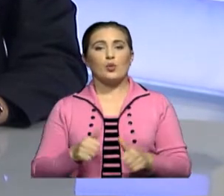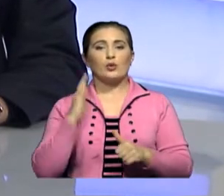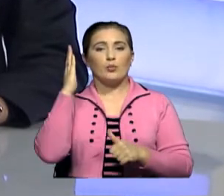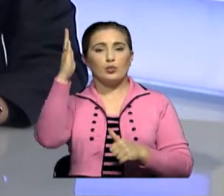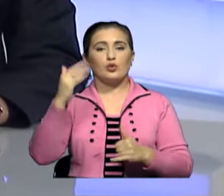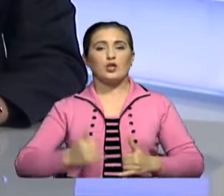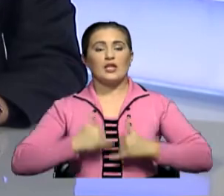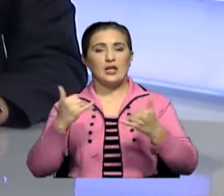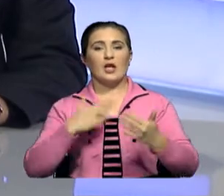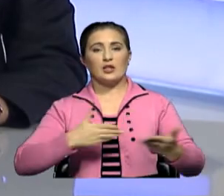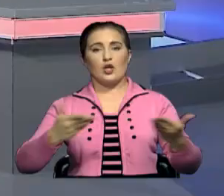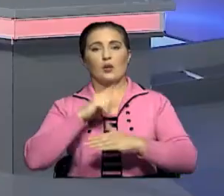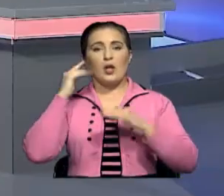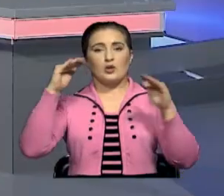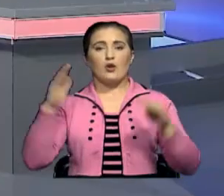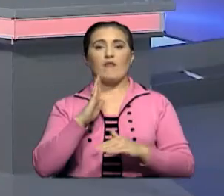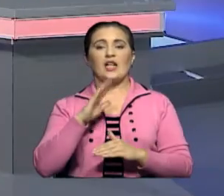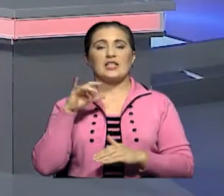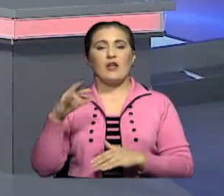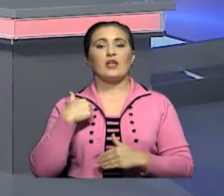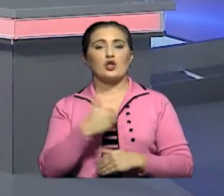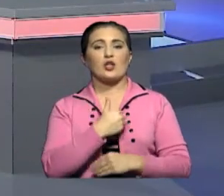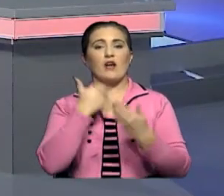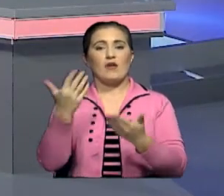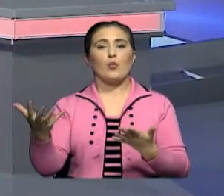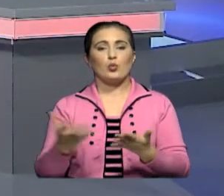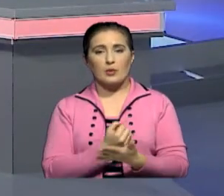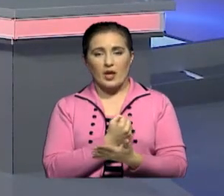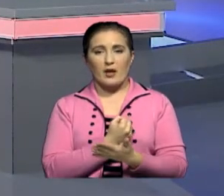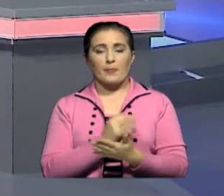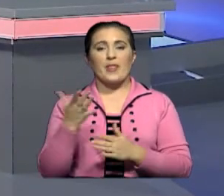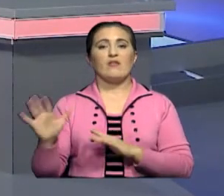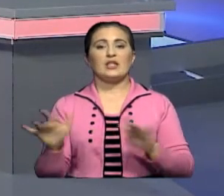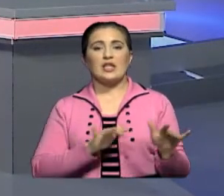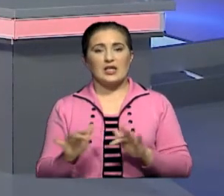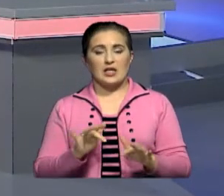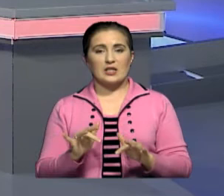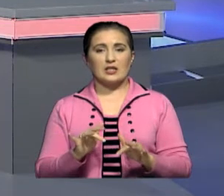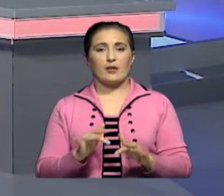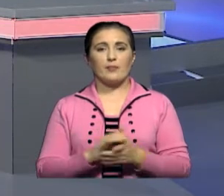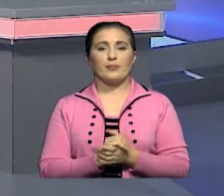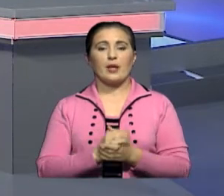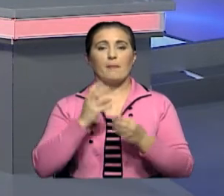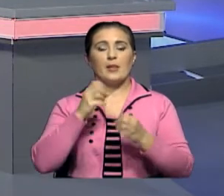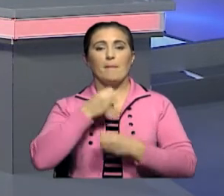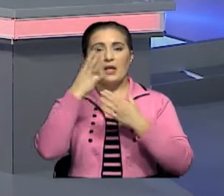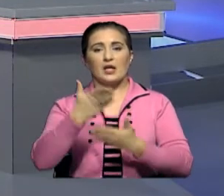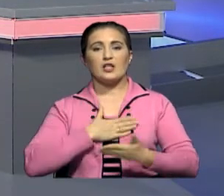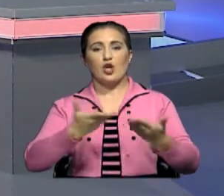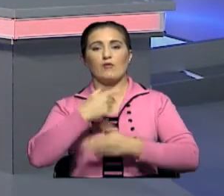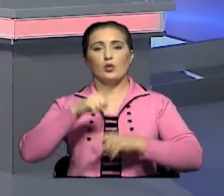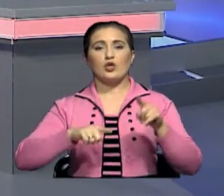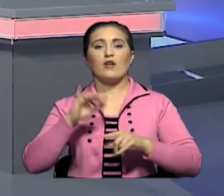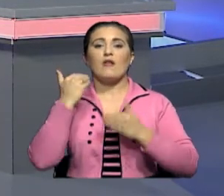для нашей молодежи владислав я желаю вам успеха в деятельности на благо нашего отечества